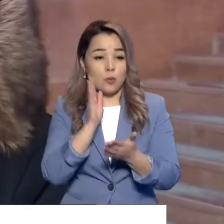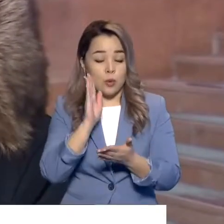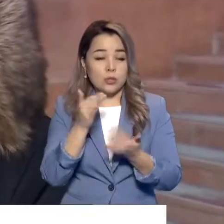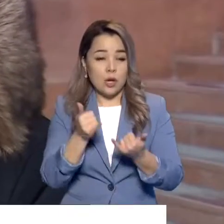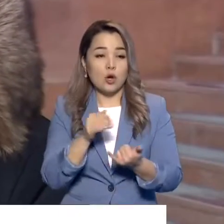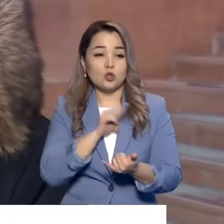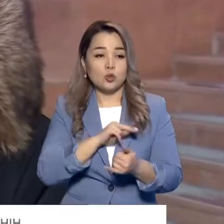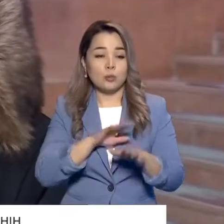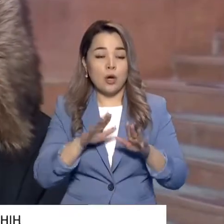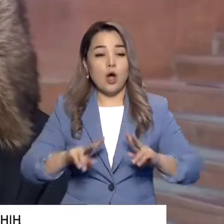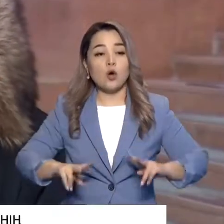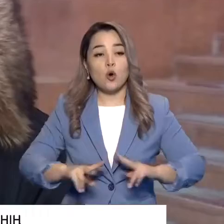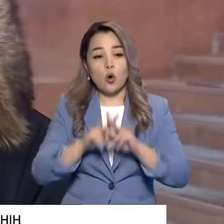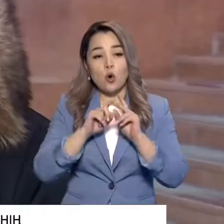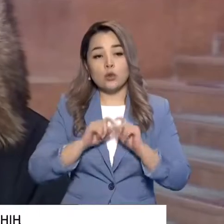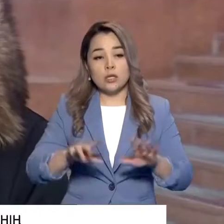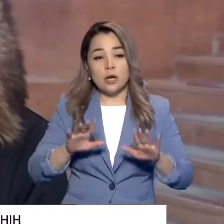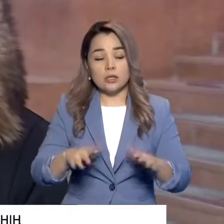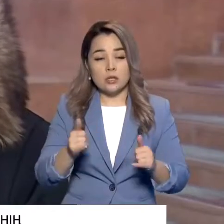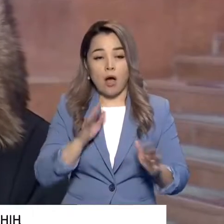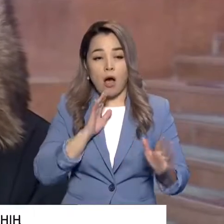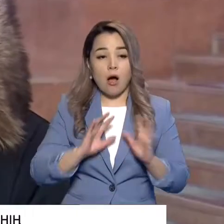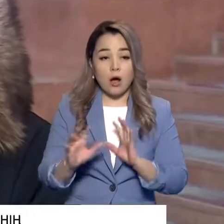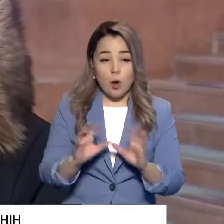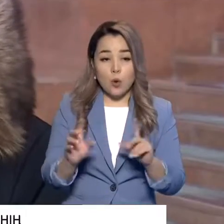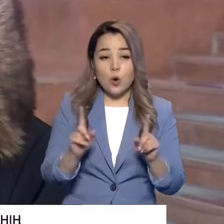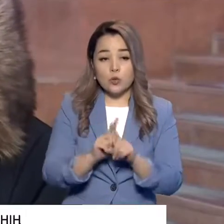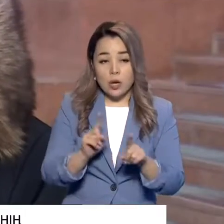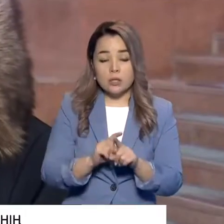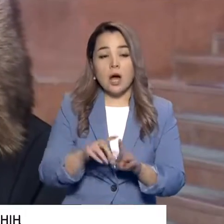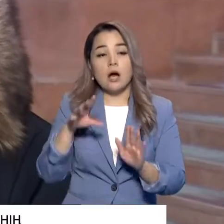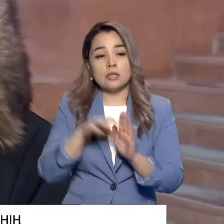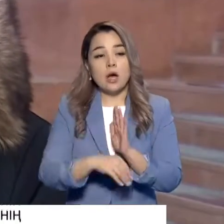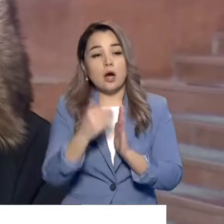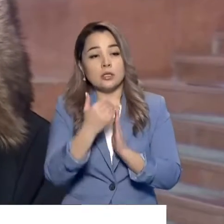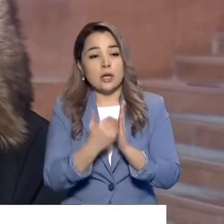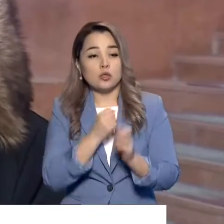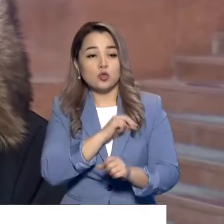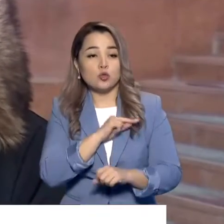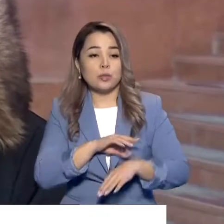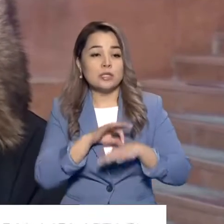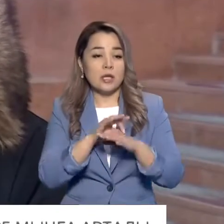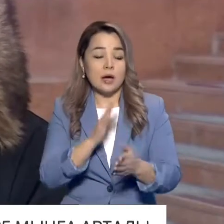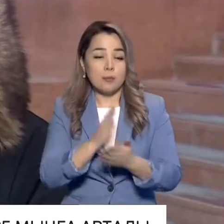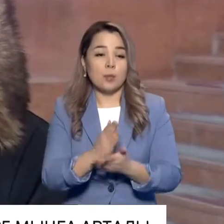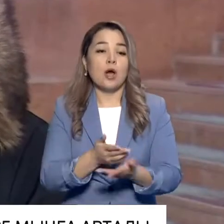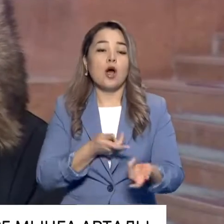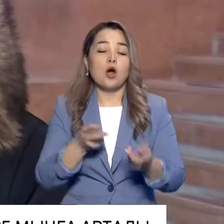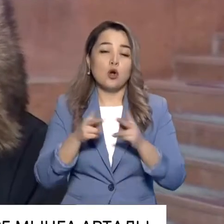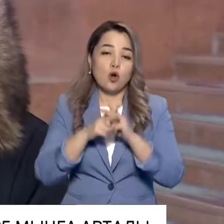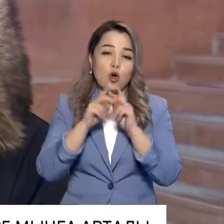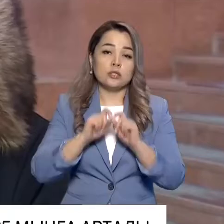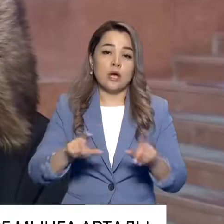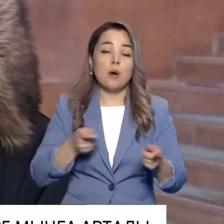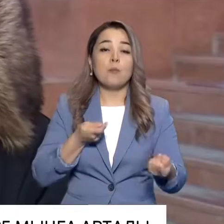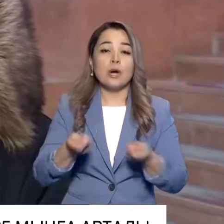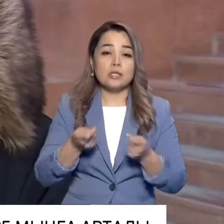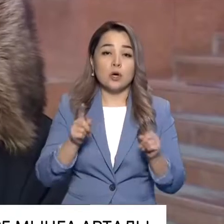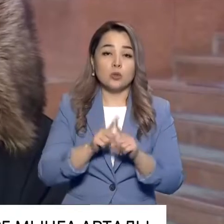өзіміздің сол колледждерде құрылған қамқорлық кеңестерінің құрамына кіргізіп, жалпы колледждерді басқаруға, сонымен бірге